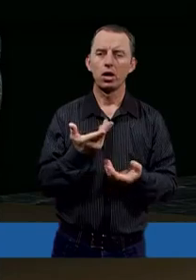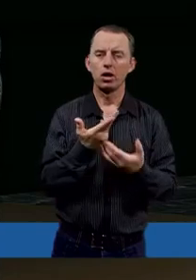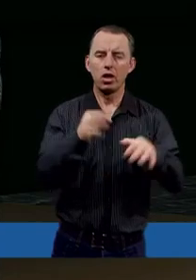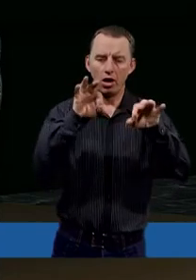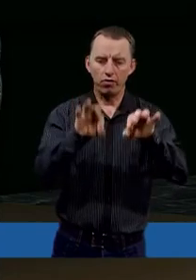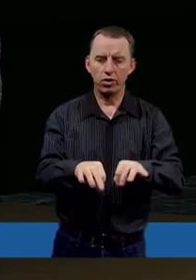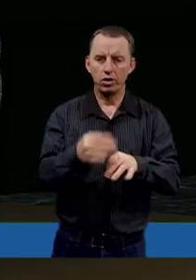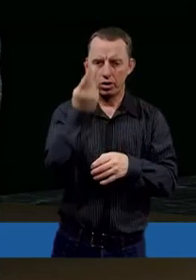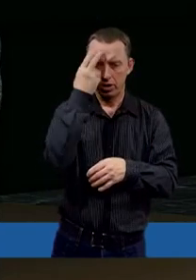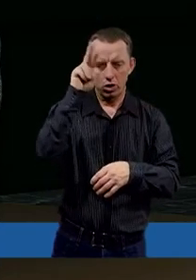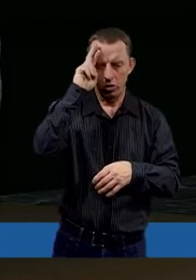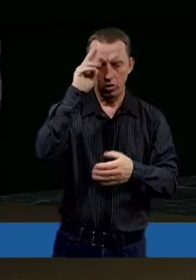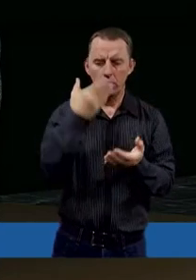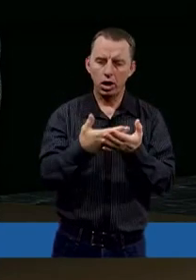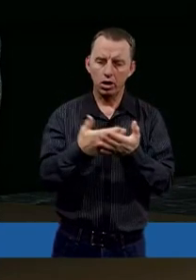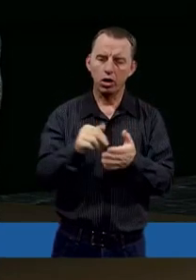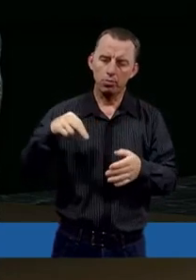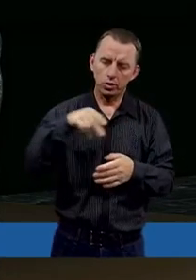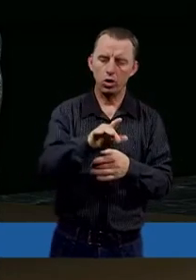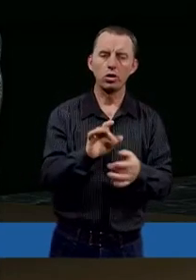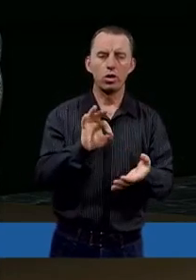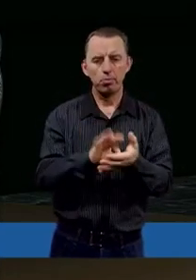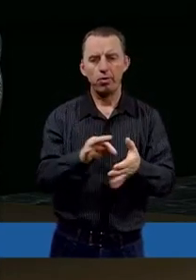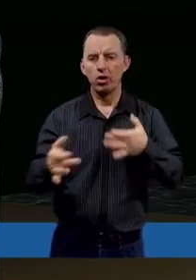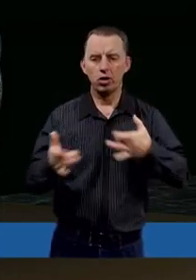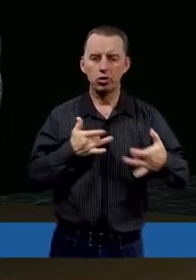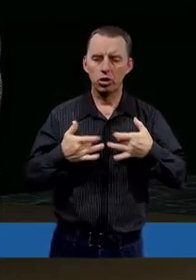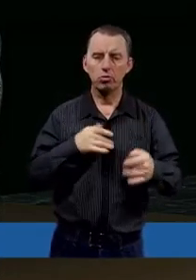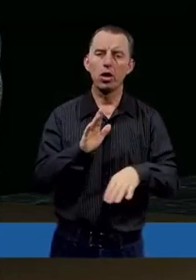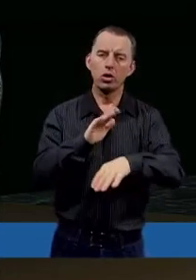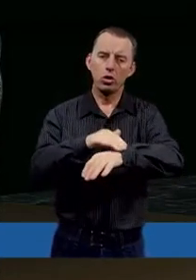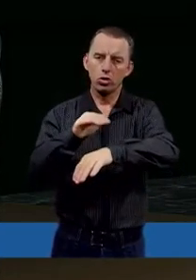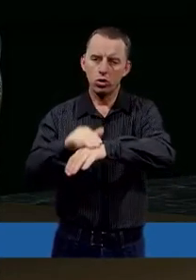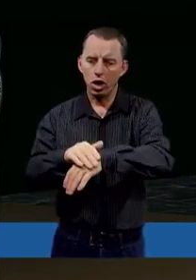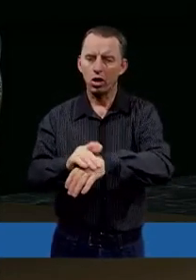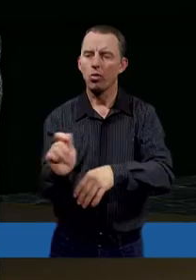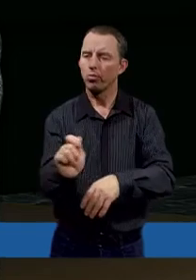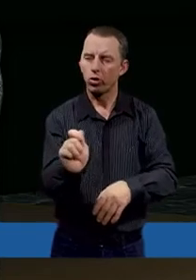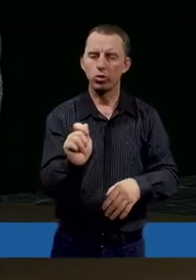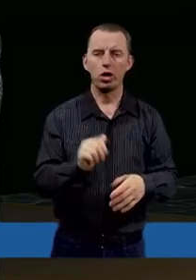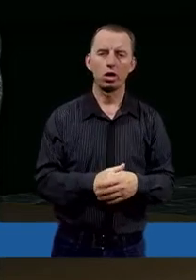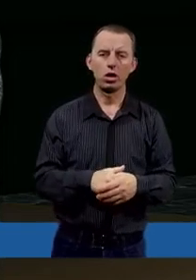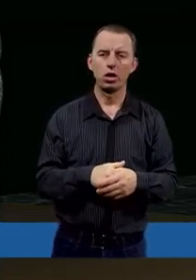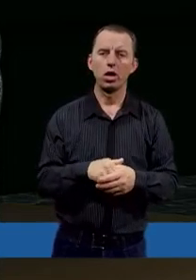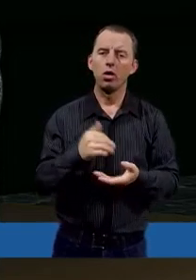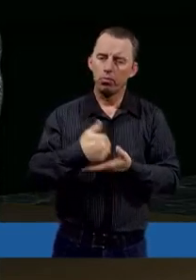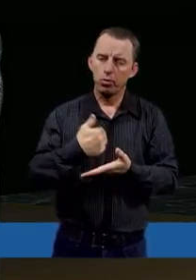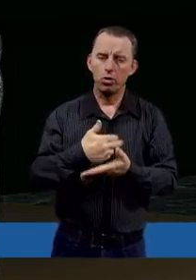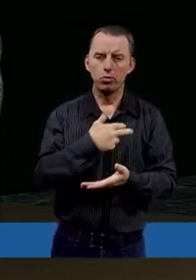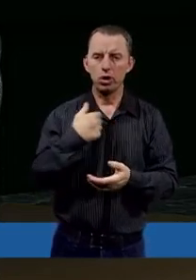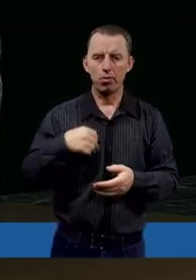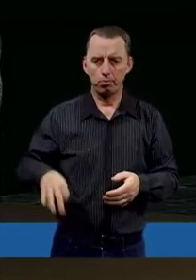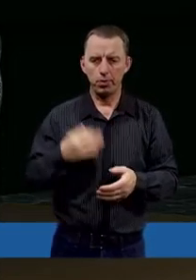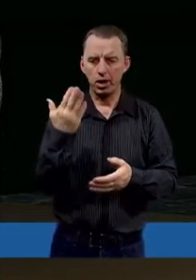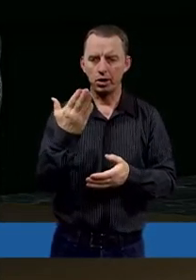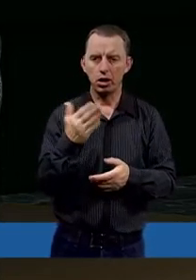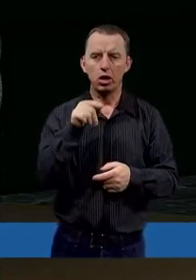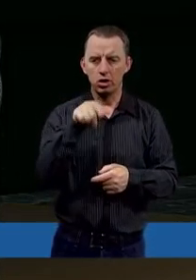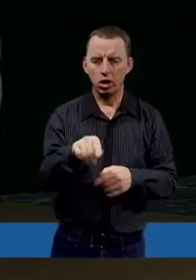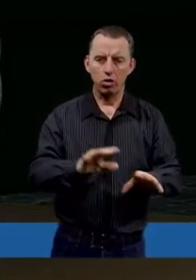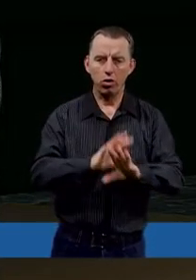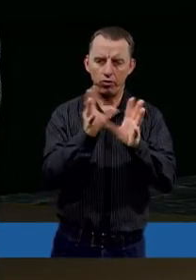rozumie, dlaczego przechodzi pewne cierpienia, które go dotykają i poruszają. Pozwól nam, Panie, jakby